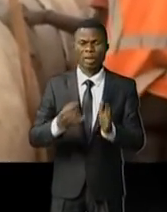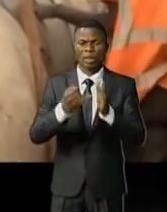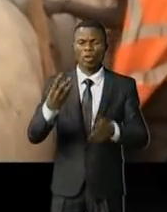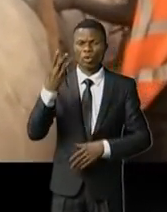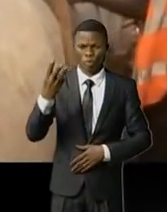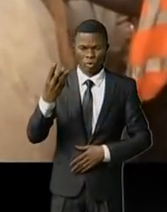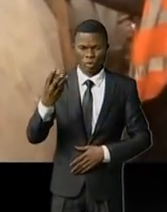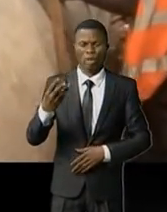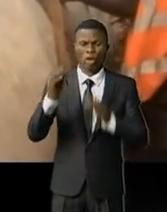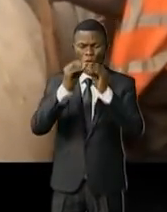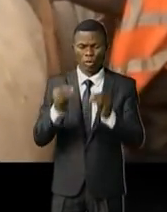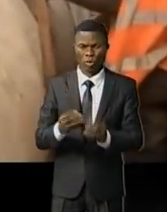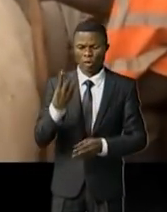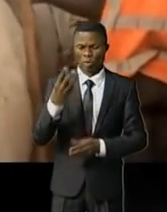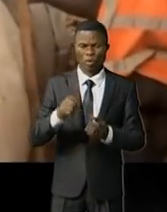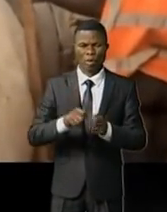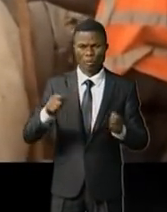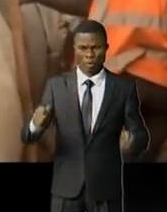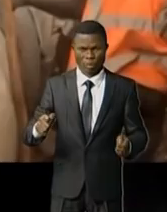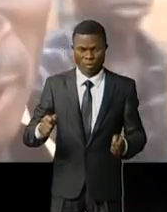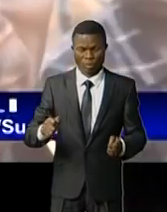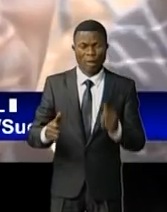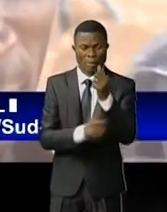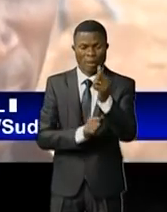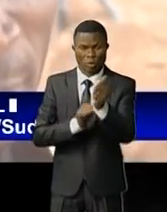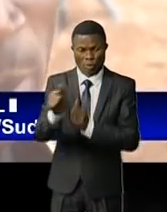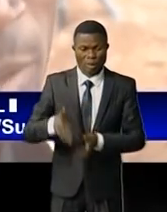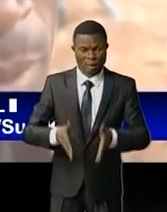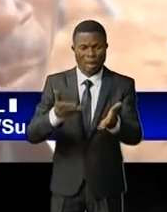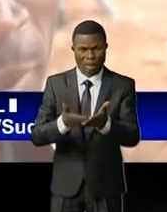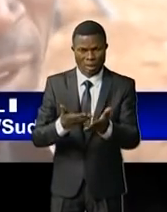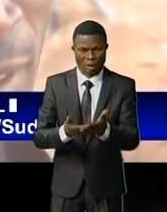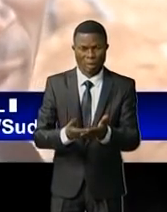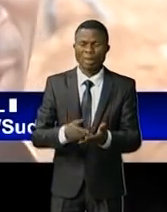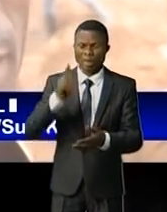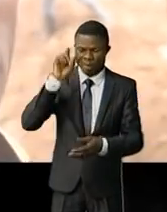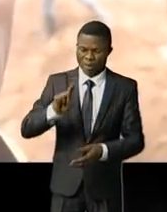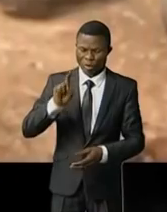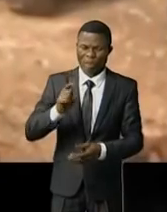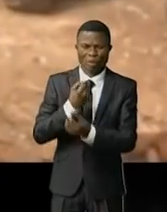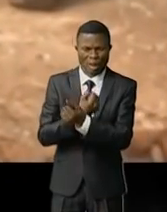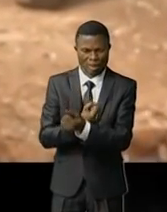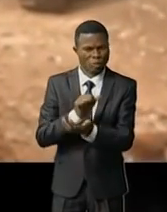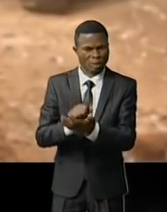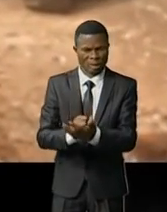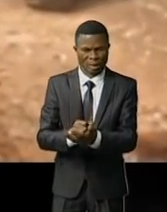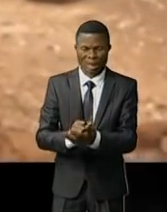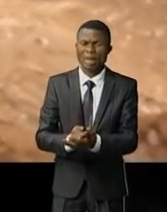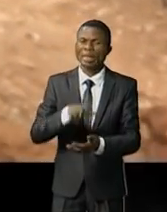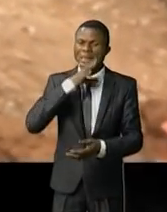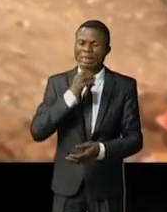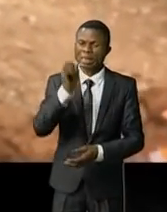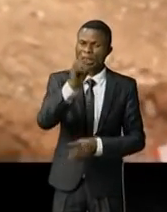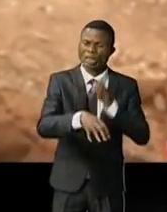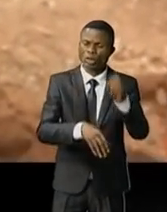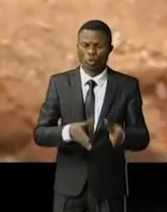déjà 3 mètres. Les agents de la route qui sont seulement patients, qui nous d'abord terminer, qui